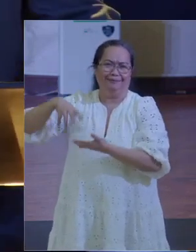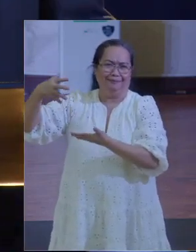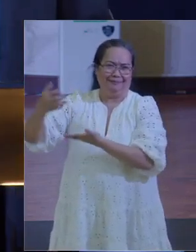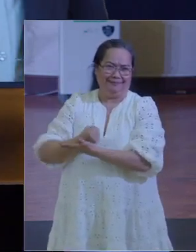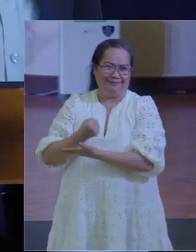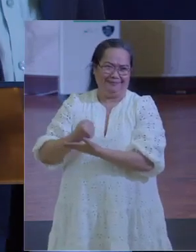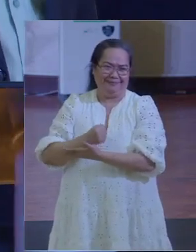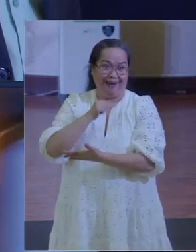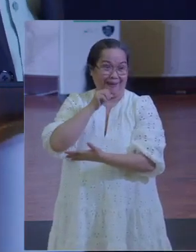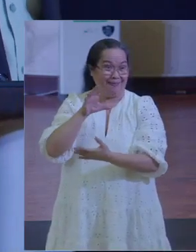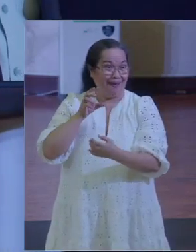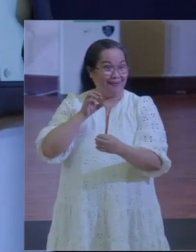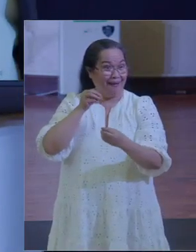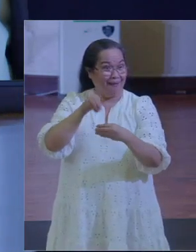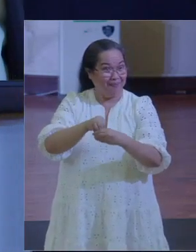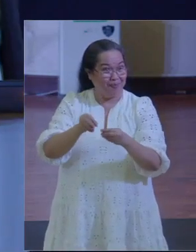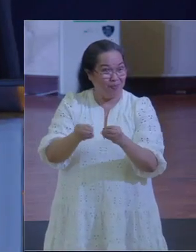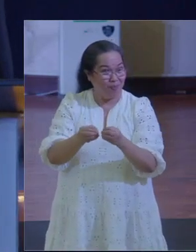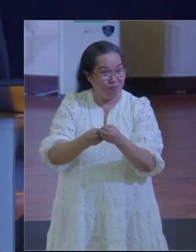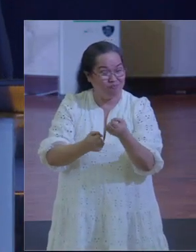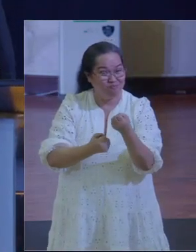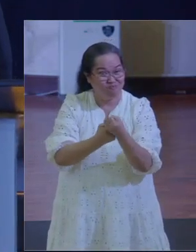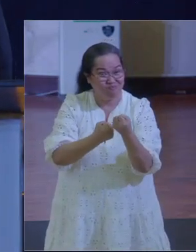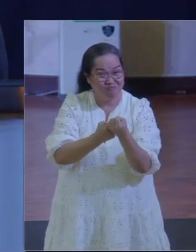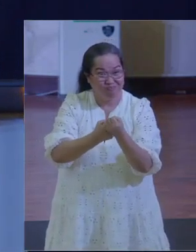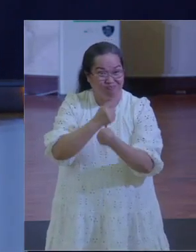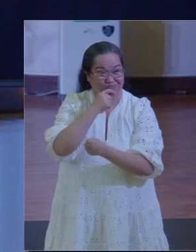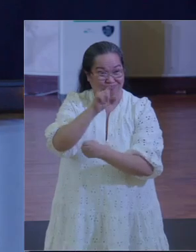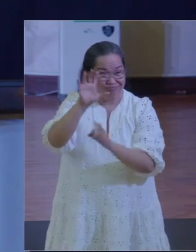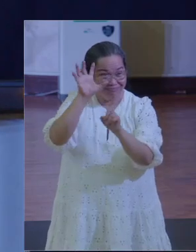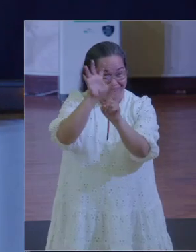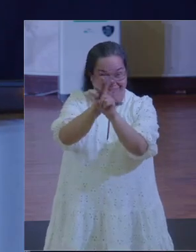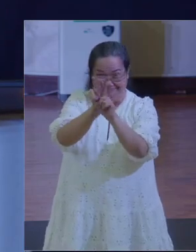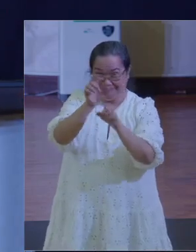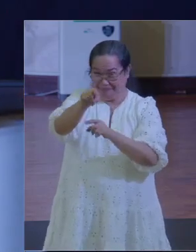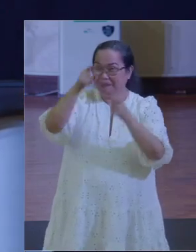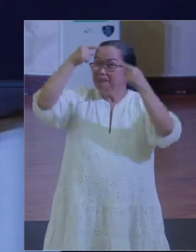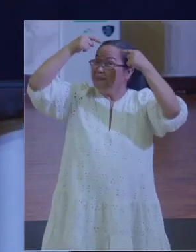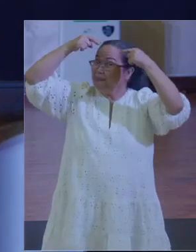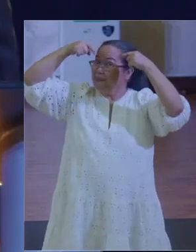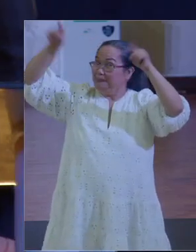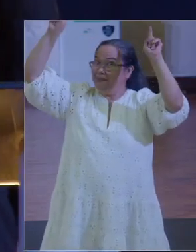Hindi pa kasama yung ibang perks. Pag may panalo ka, yung